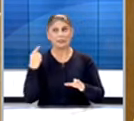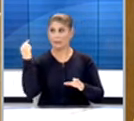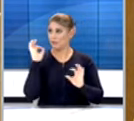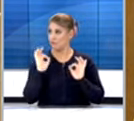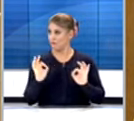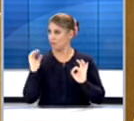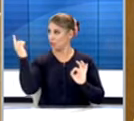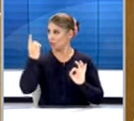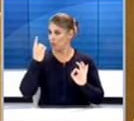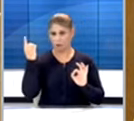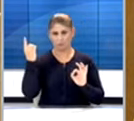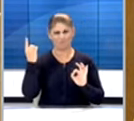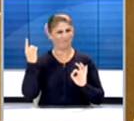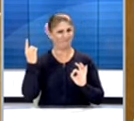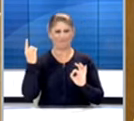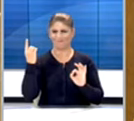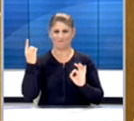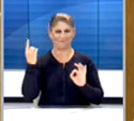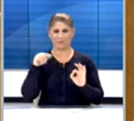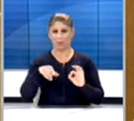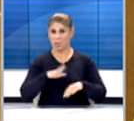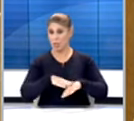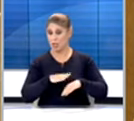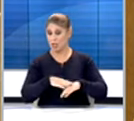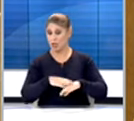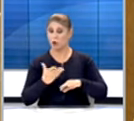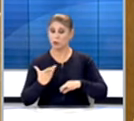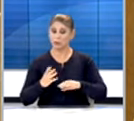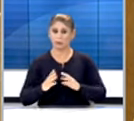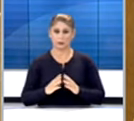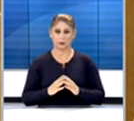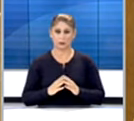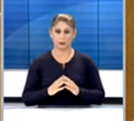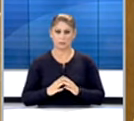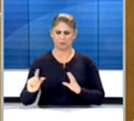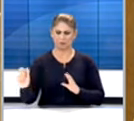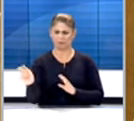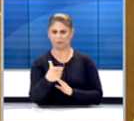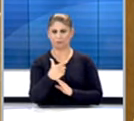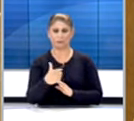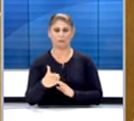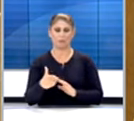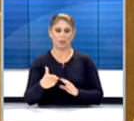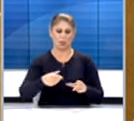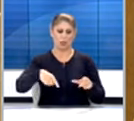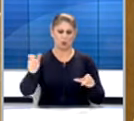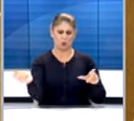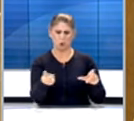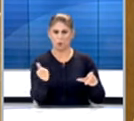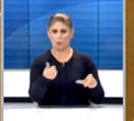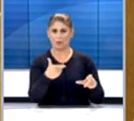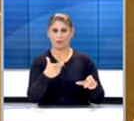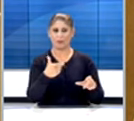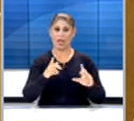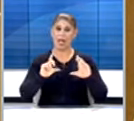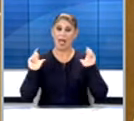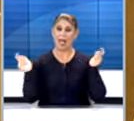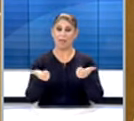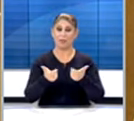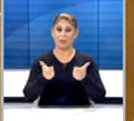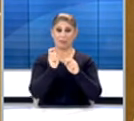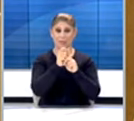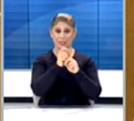αυτό? Όχι. Οφείλεται στο γεγονός ότι πετάξατε στο καλάθι των αχρήστων την εθνική ψηφιακή στρατηγική,